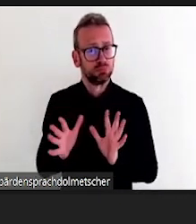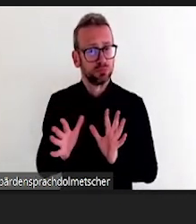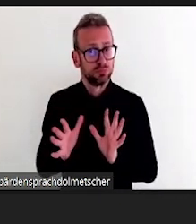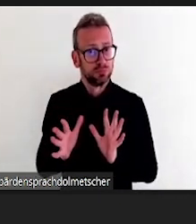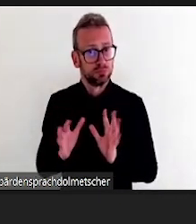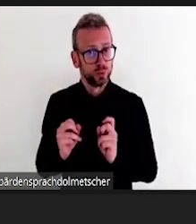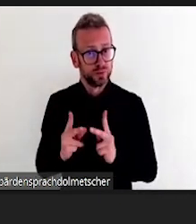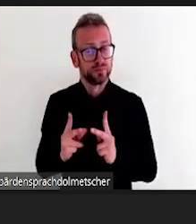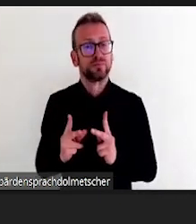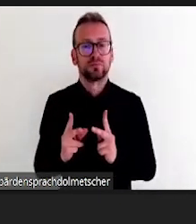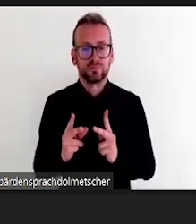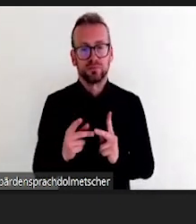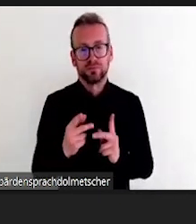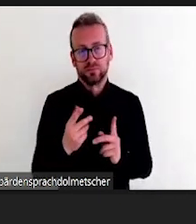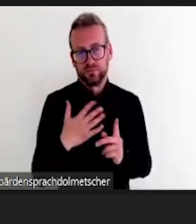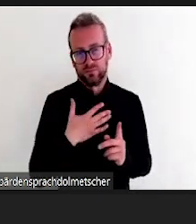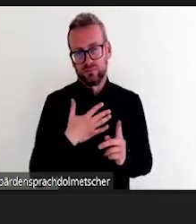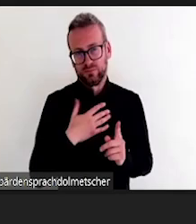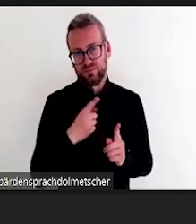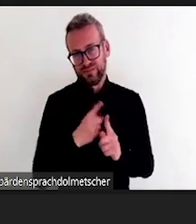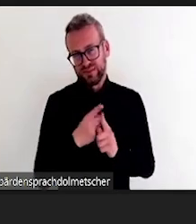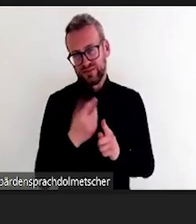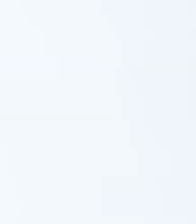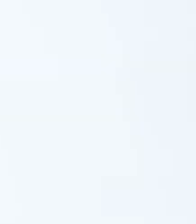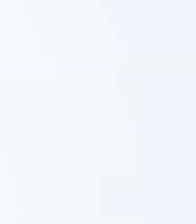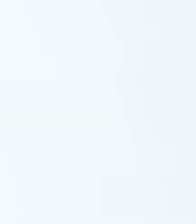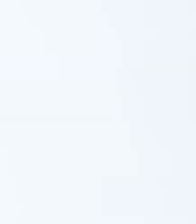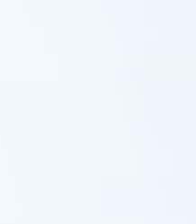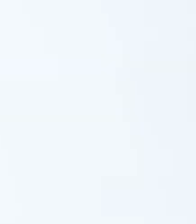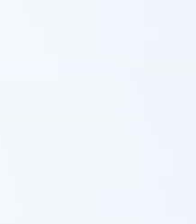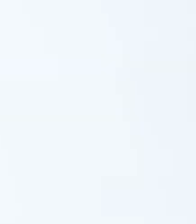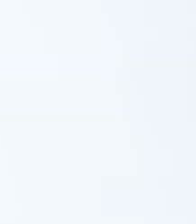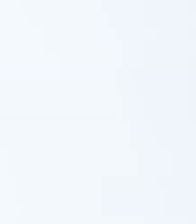natürlich auch zukünftig mit mir gerne in Austausch kommen.